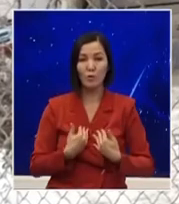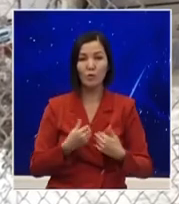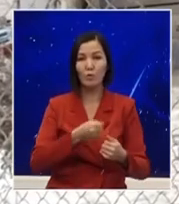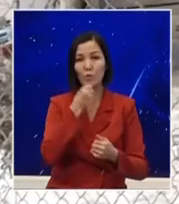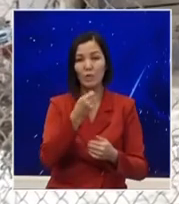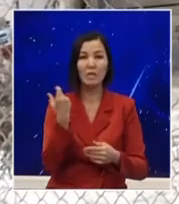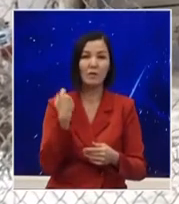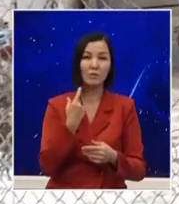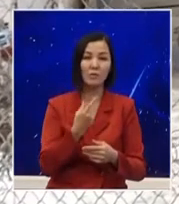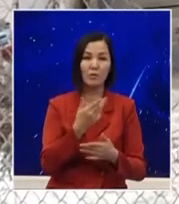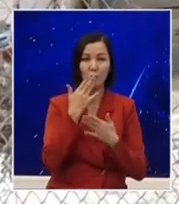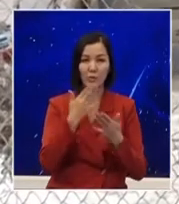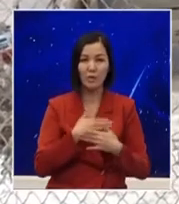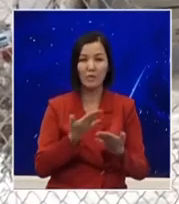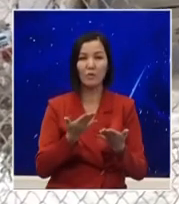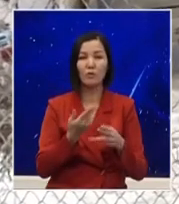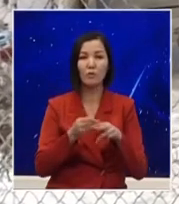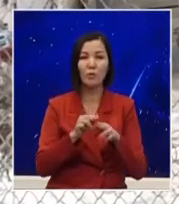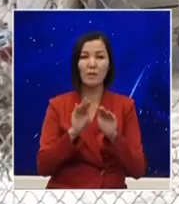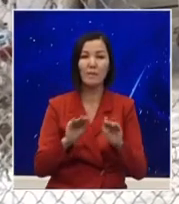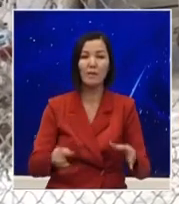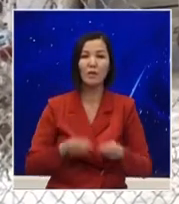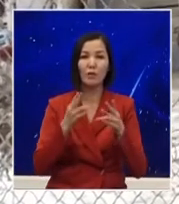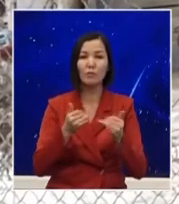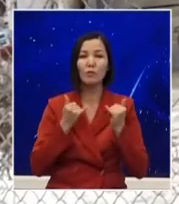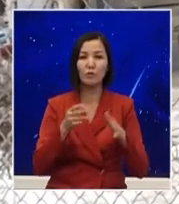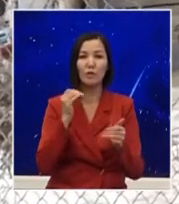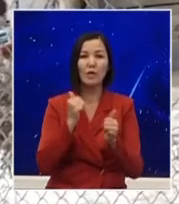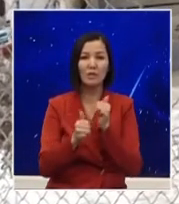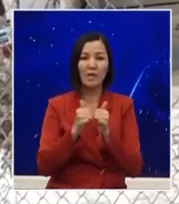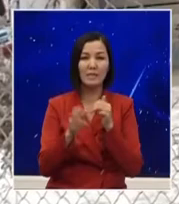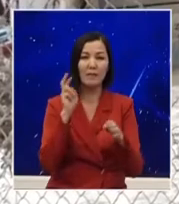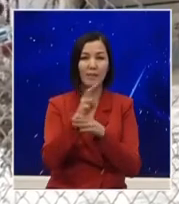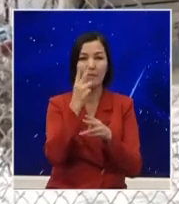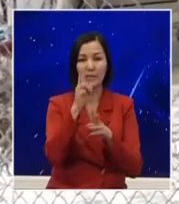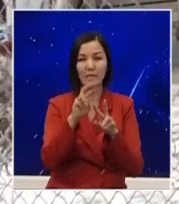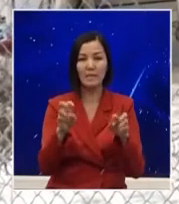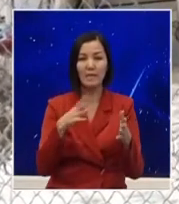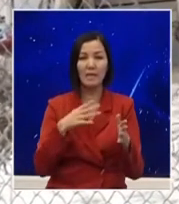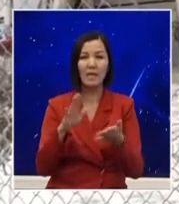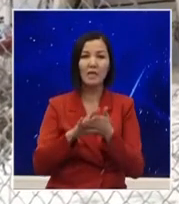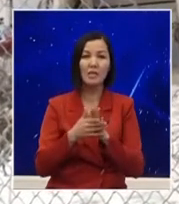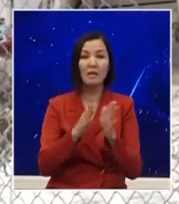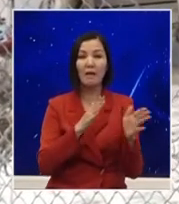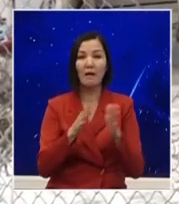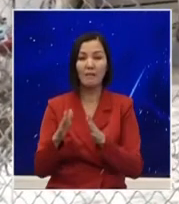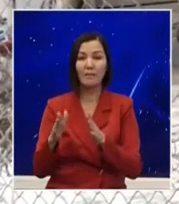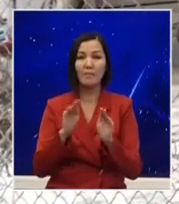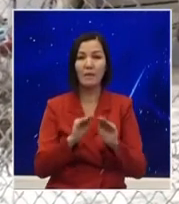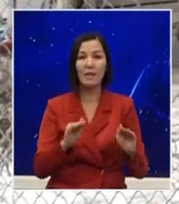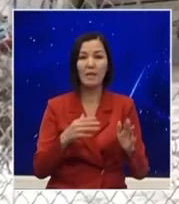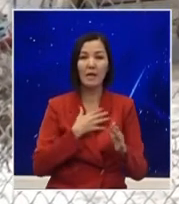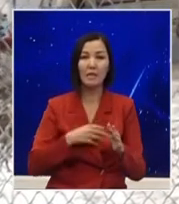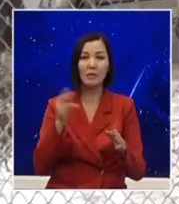үлкендер ішімдікке жақын. Сондықтан біз балалардың қауіпсіздігі үшін жиі-жиі келіп қарап отырамыз. Қазір жағдай қалыпты, балалар